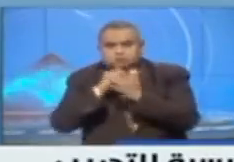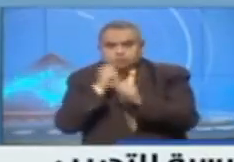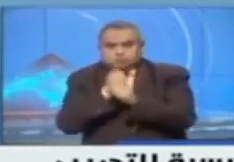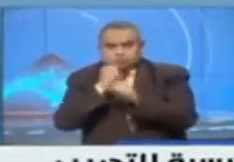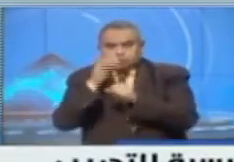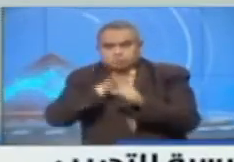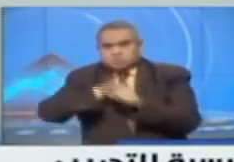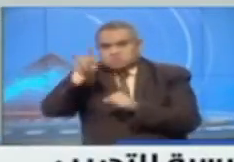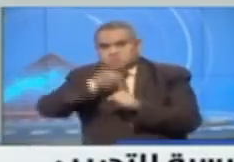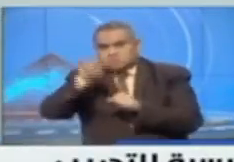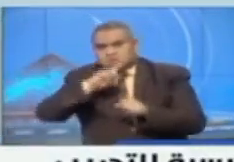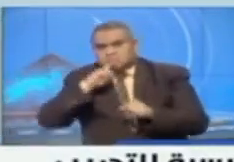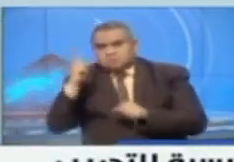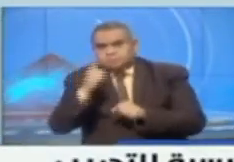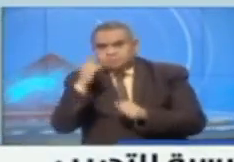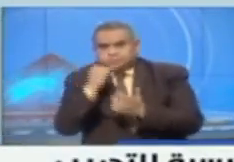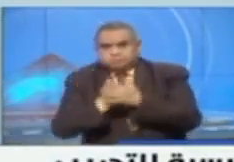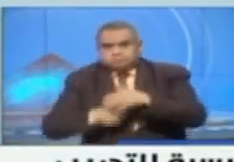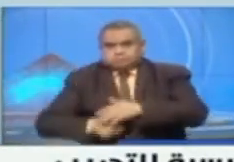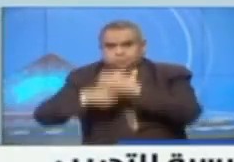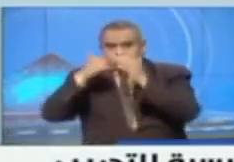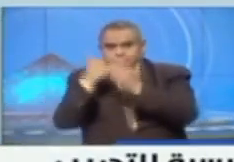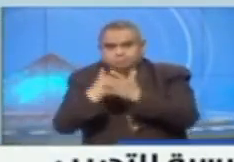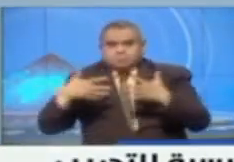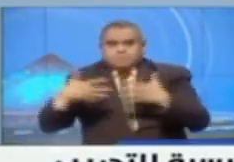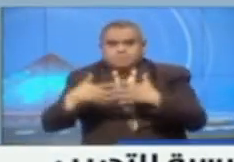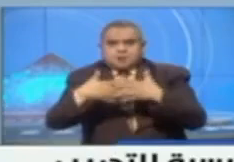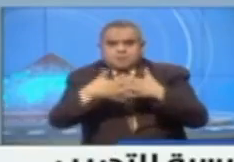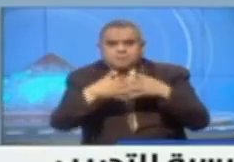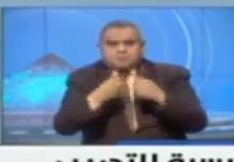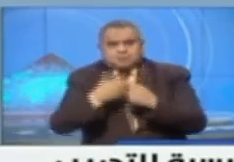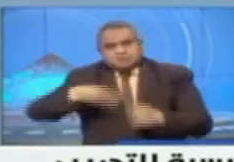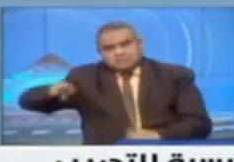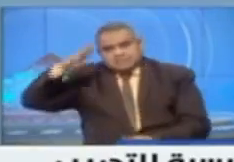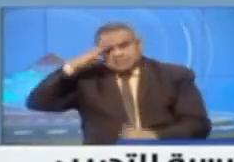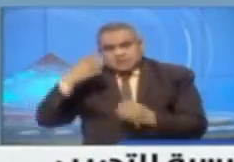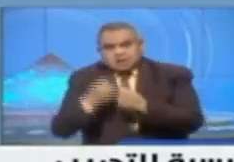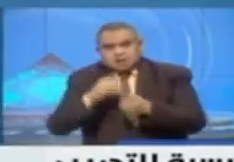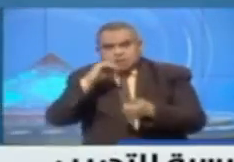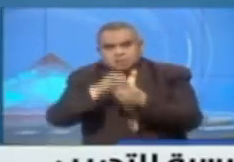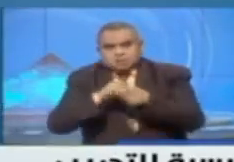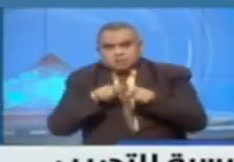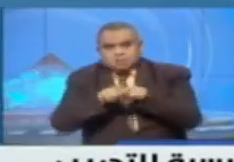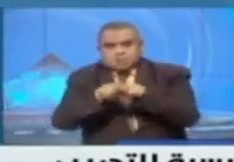والطائرات المتعددة المهام من الدول المشاركة تحية للحضور.